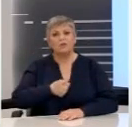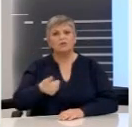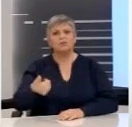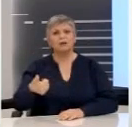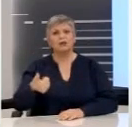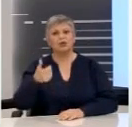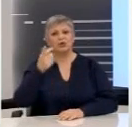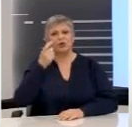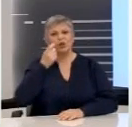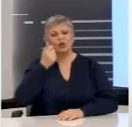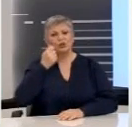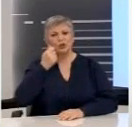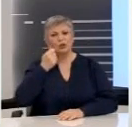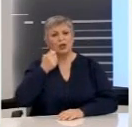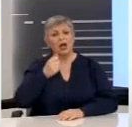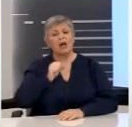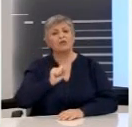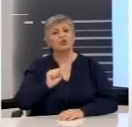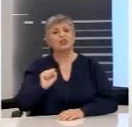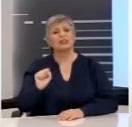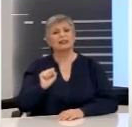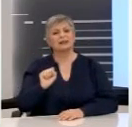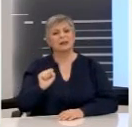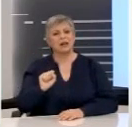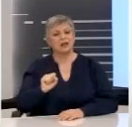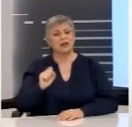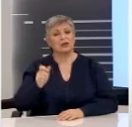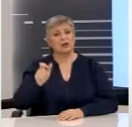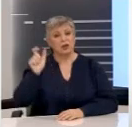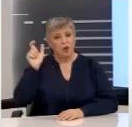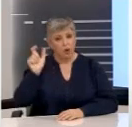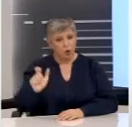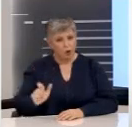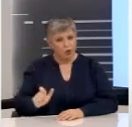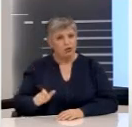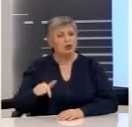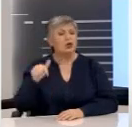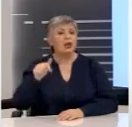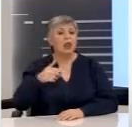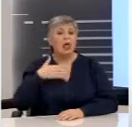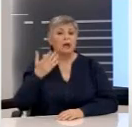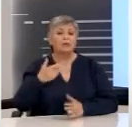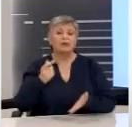δε ο κύριος Ιντιχάκης λέει ότι ήταν ένα φιλιακό συνάλλαγμα.